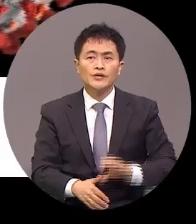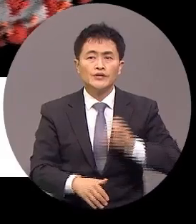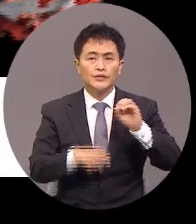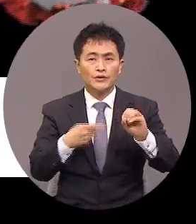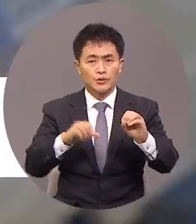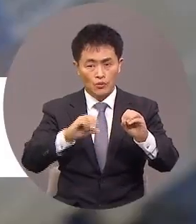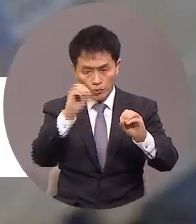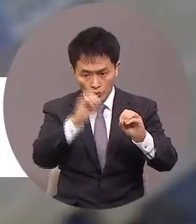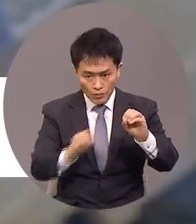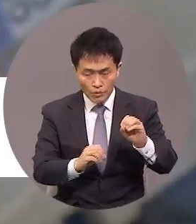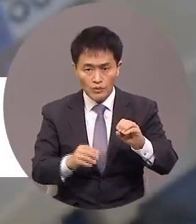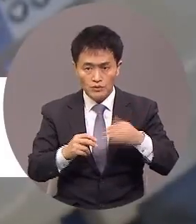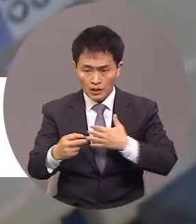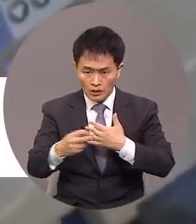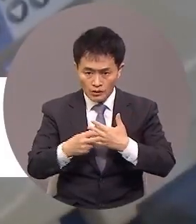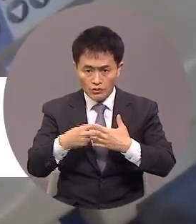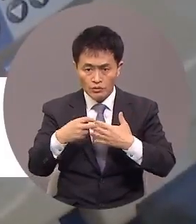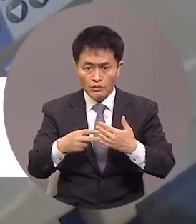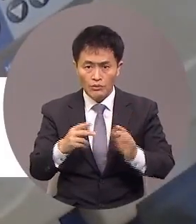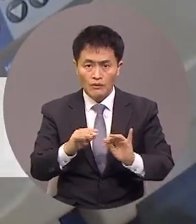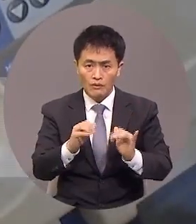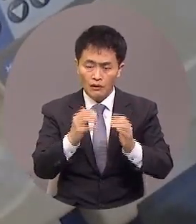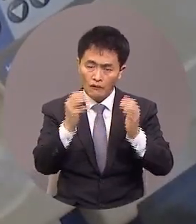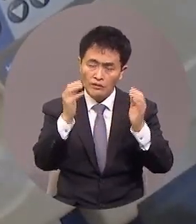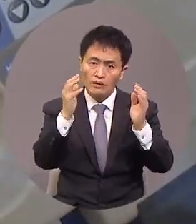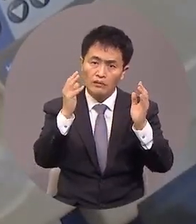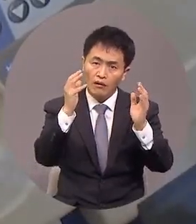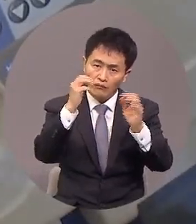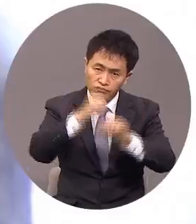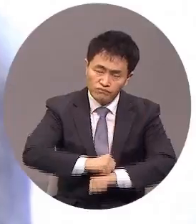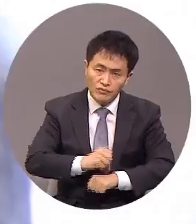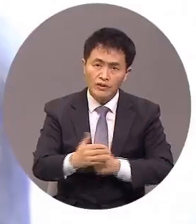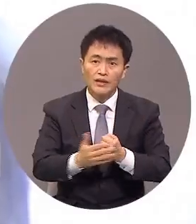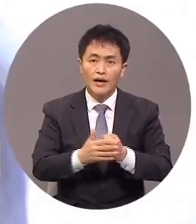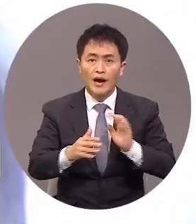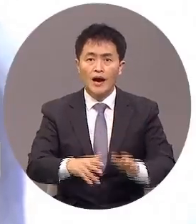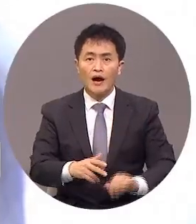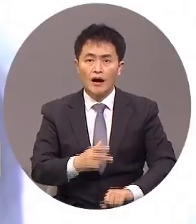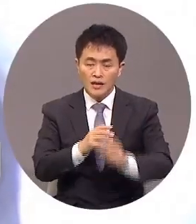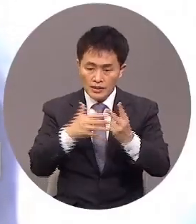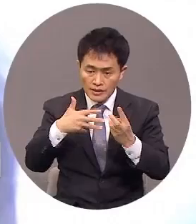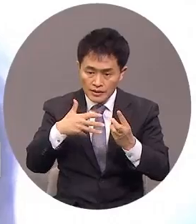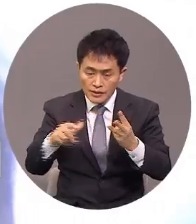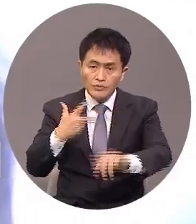0.5%만 돼도 의료 체계가 무너질 수도 있는 상황. 때문에 부스터샷